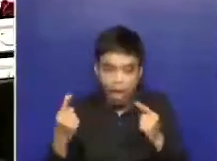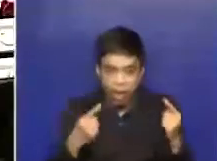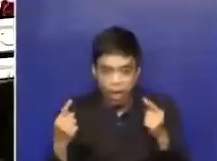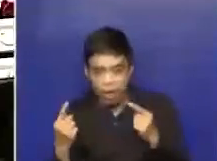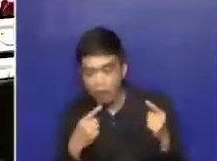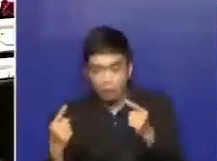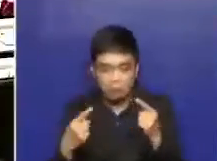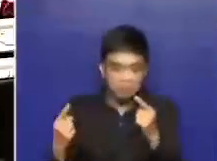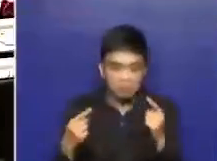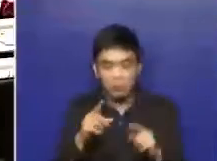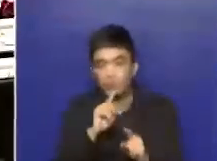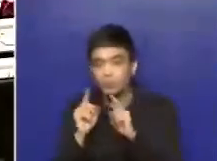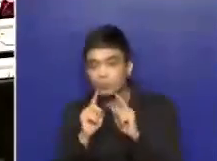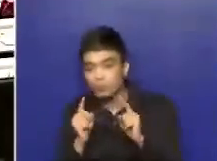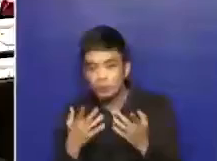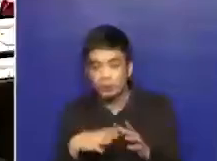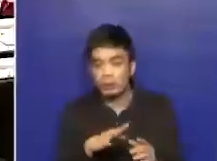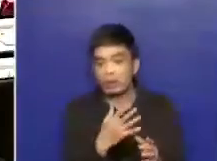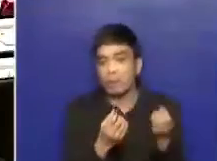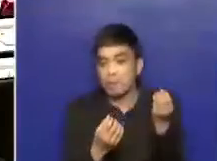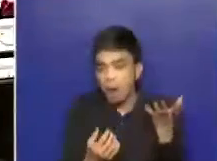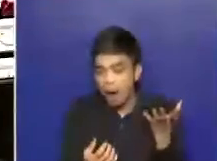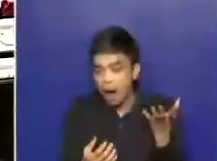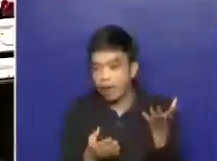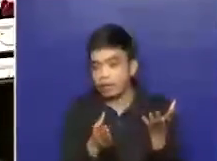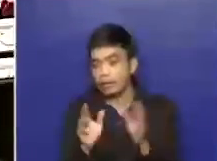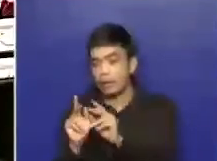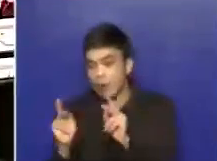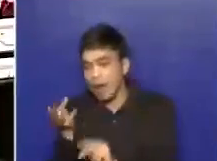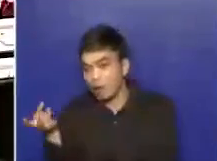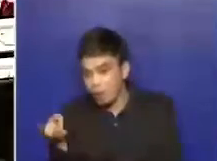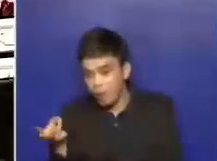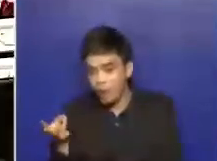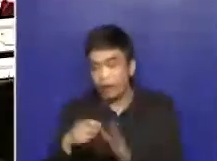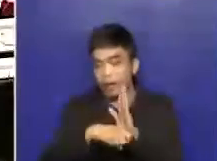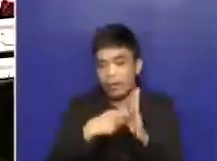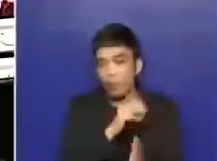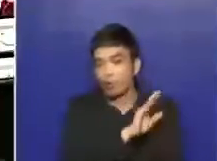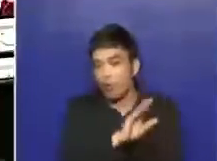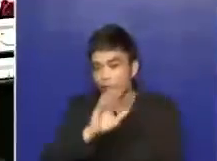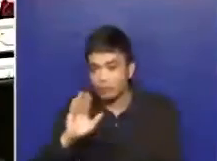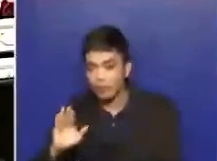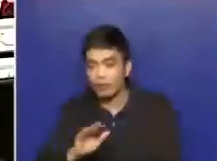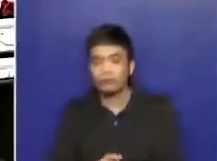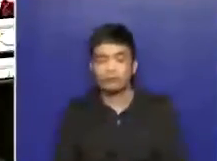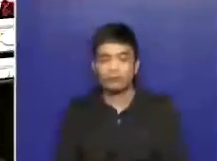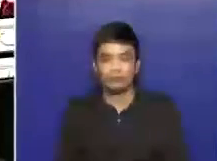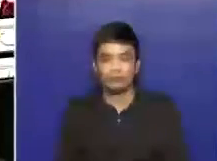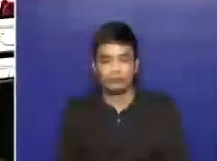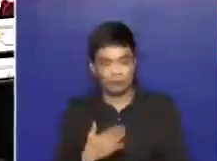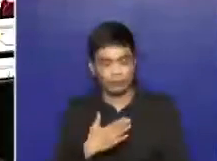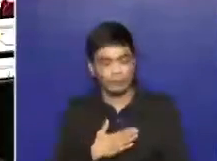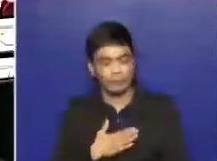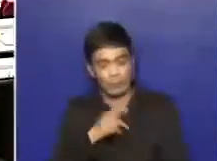รรมาธิการเสียงข้างมากเสียงข้างน้อยแล้วก็เพื่อนสมาชิกที่ให้เหตุผลประกอบนะครับผมด้วยความเคารพขอสอบถ